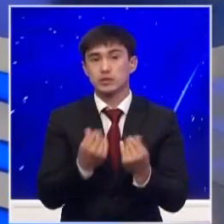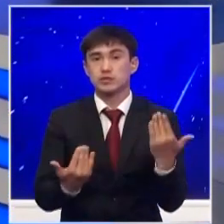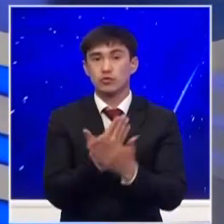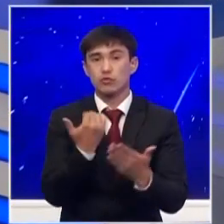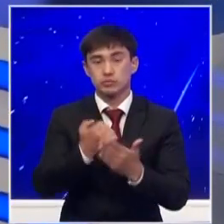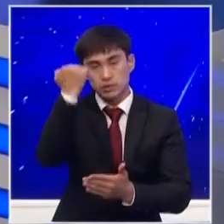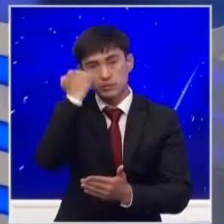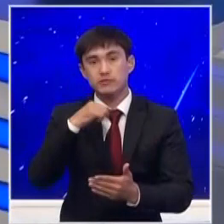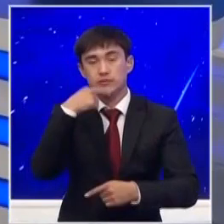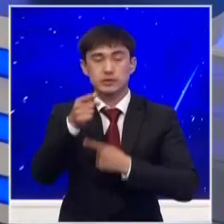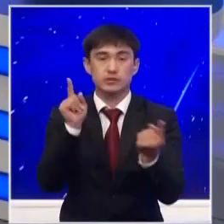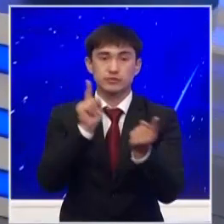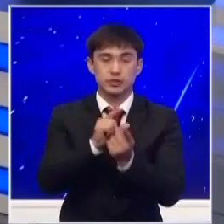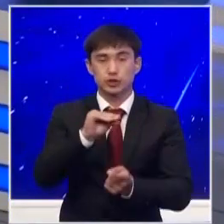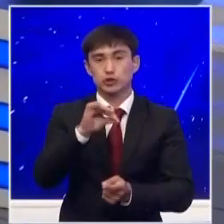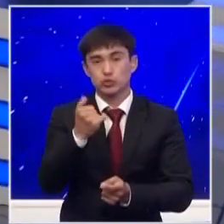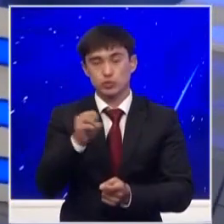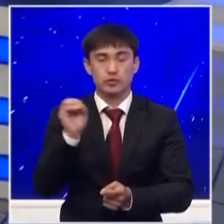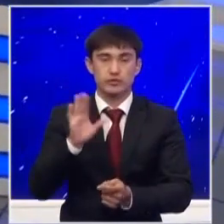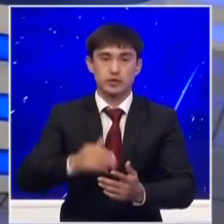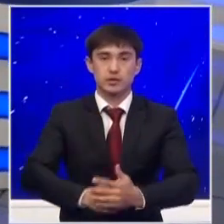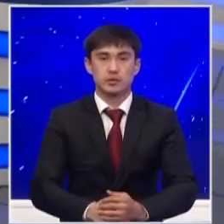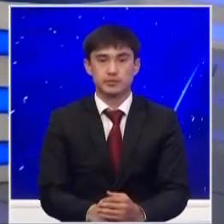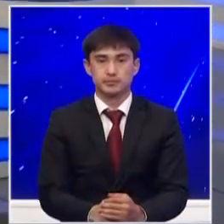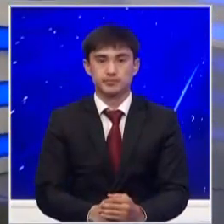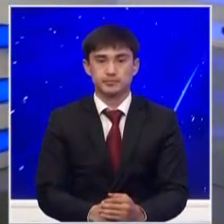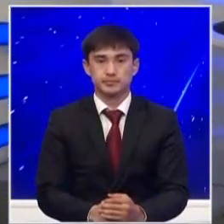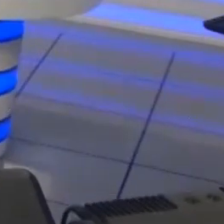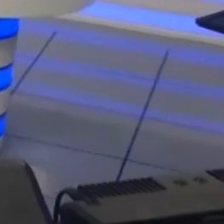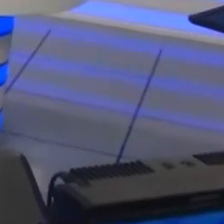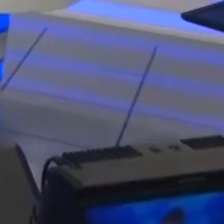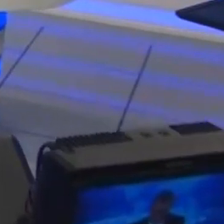был день сегодняшний глазами наших корреспондентов. До следующей встречи в эфире телеканала ЖТСУ. До свидания.